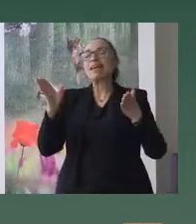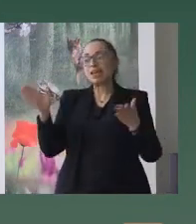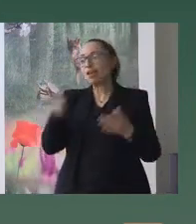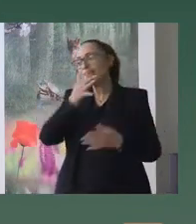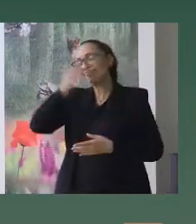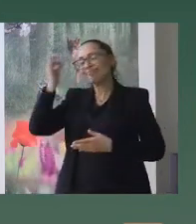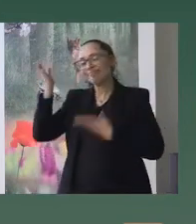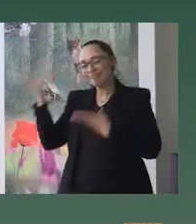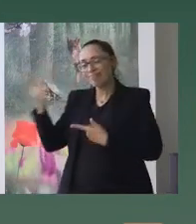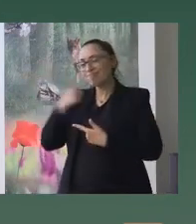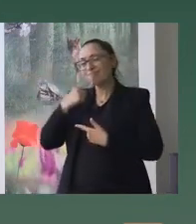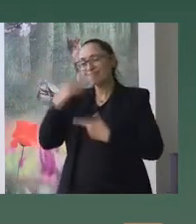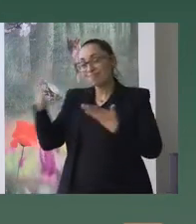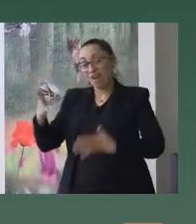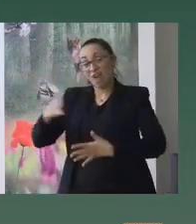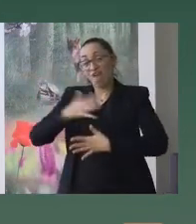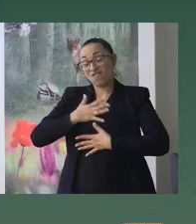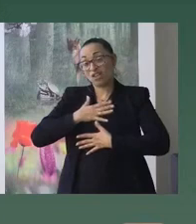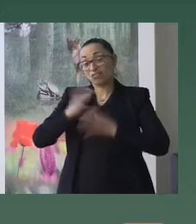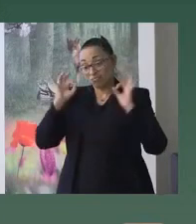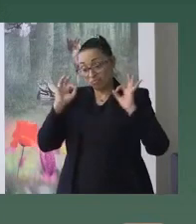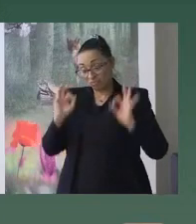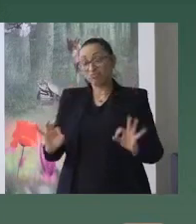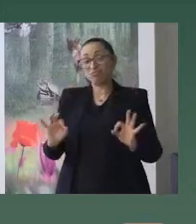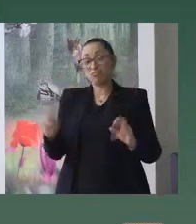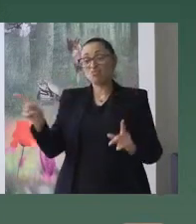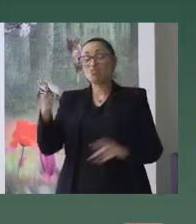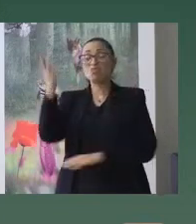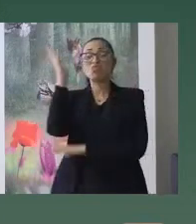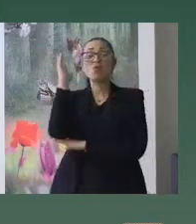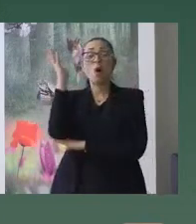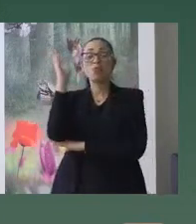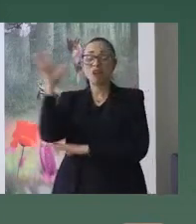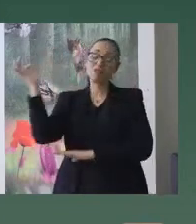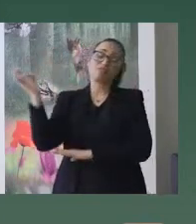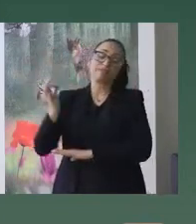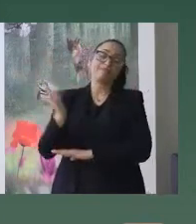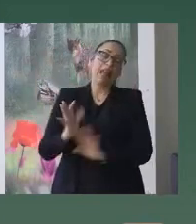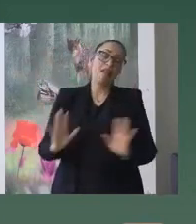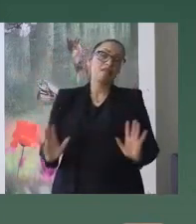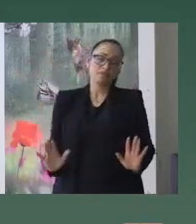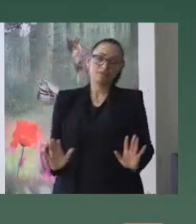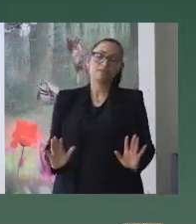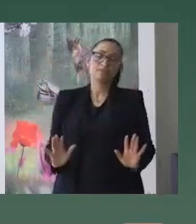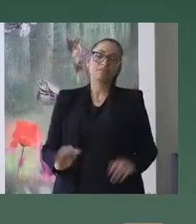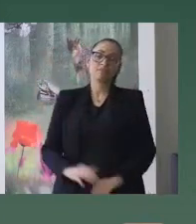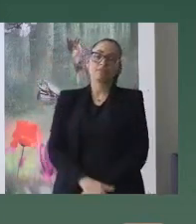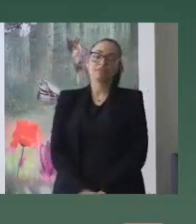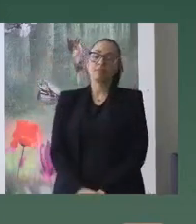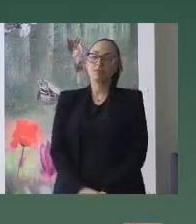Καταρχήν, να ευχαριστήσουμε για μια εξαιρετική ομιλία. Κράτησε λίγο παραπάνω από ό,τι είπα.